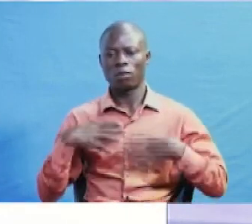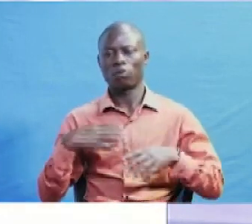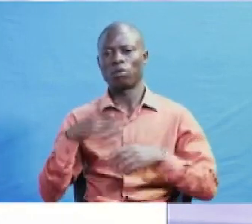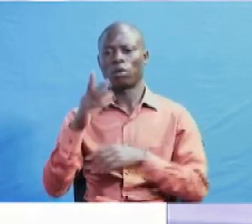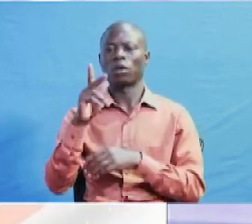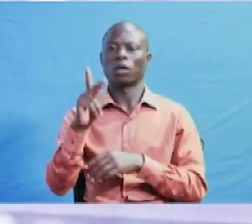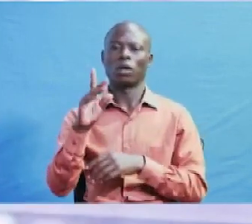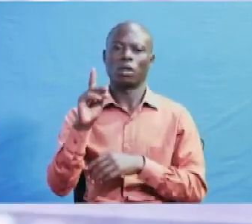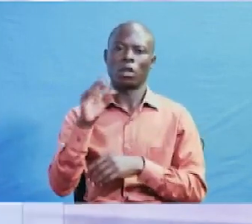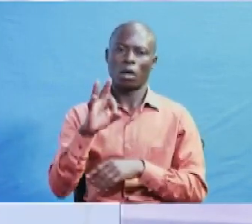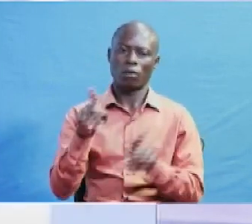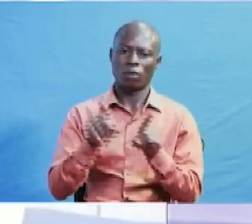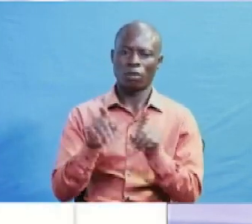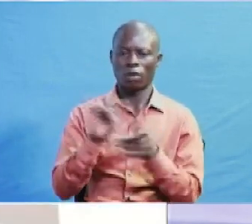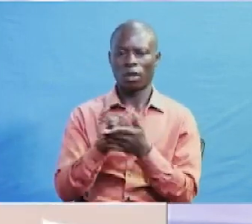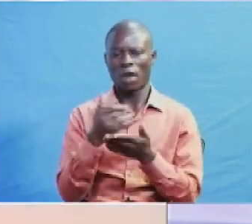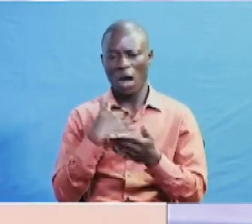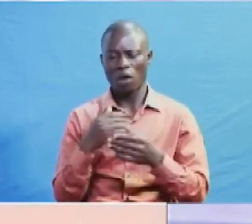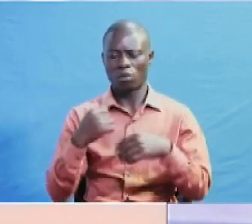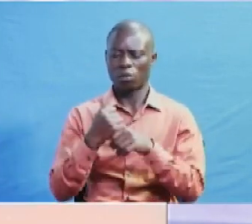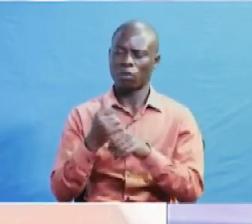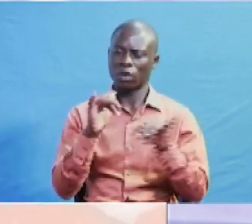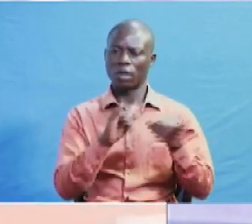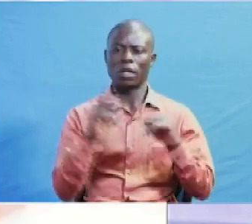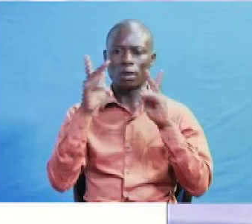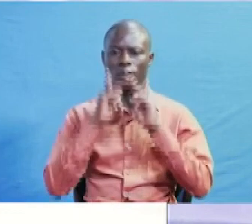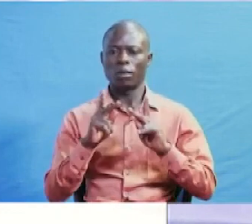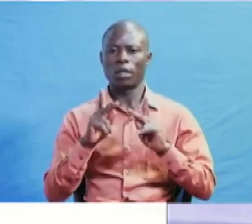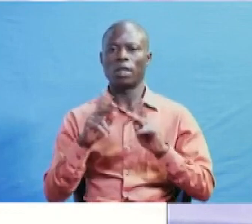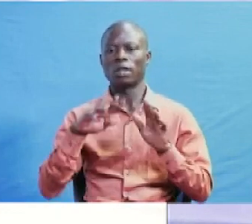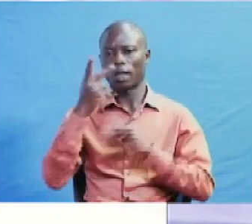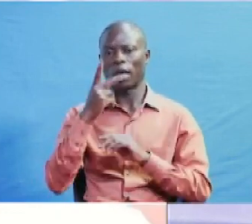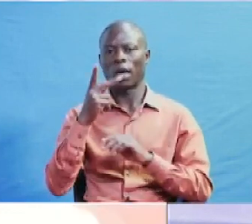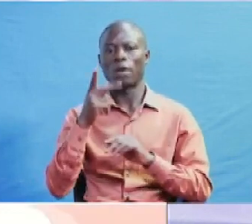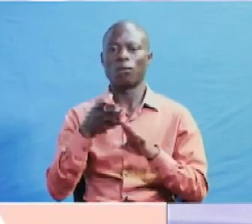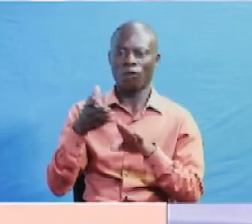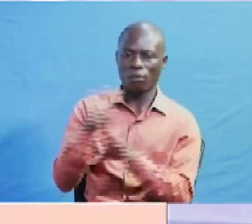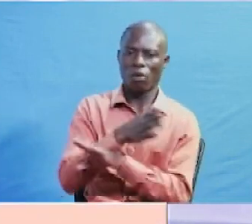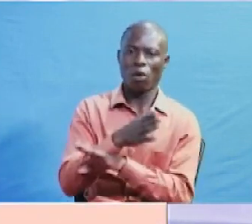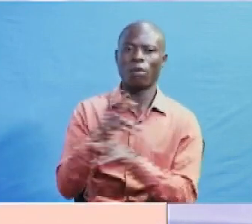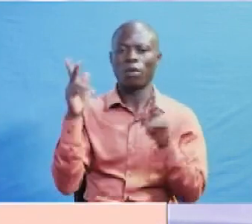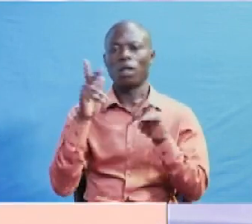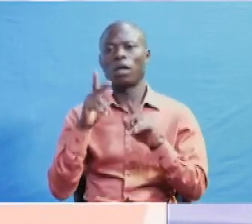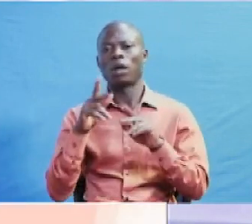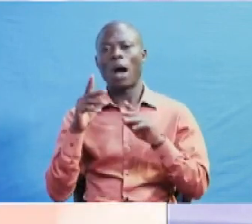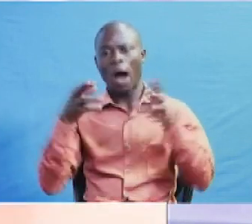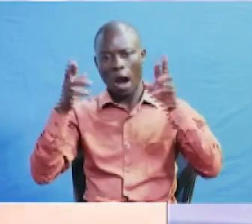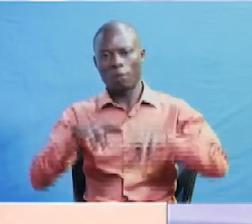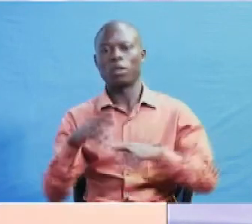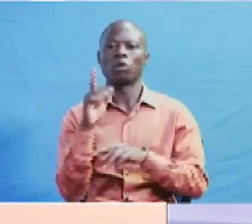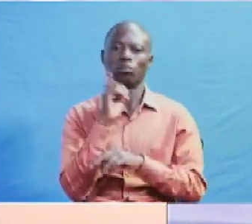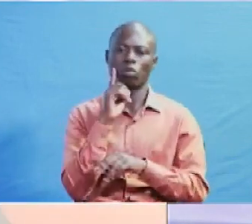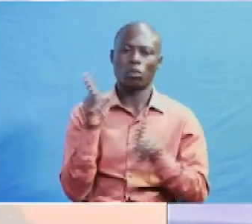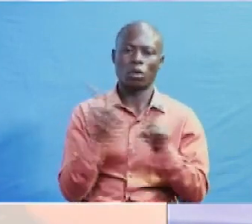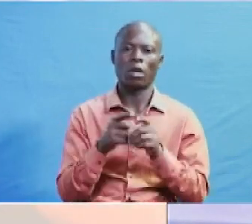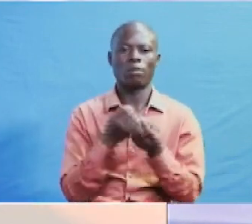jiji kuu Nairobi waliowekwa kudumisha amani nchini kabla ya maandamano ya kesho. Mwanahabari wetu Natalie Kioko alikuwa jijini na